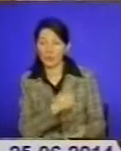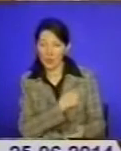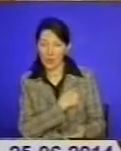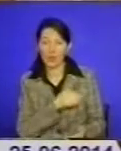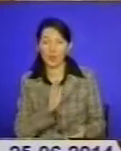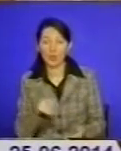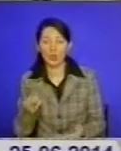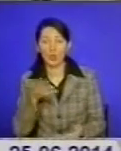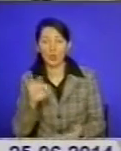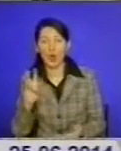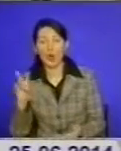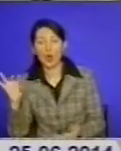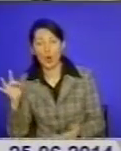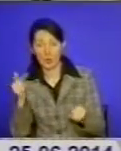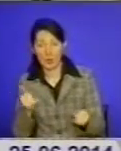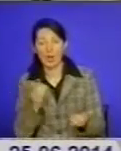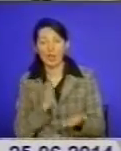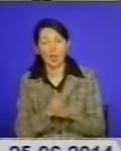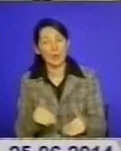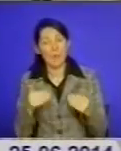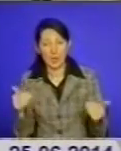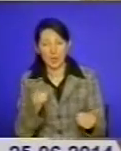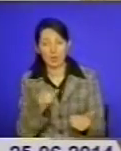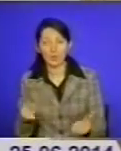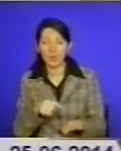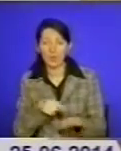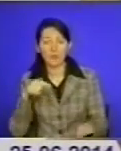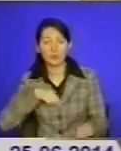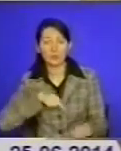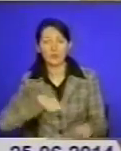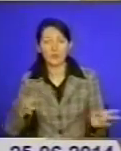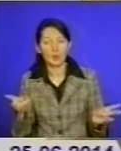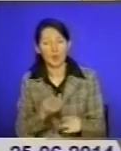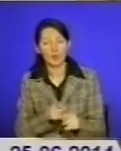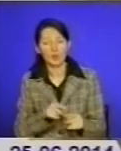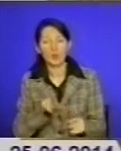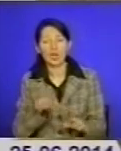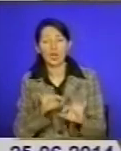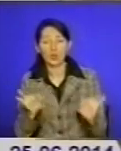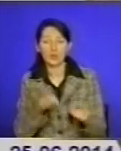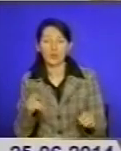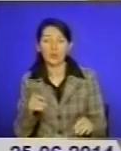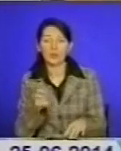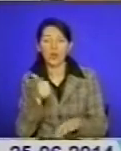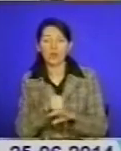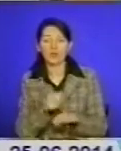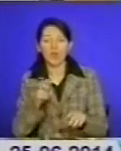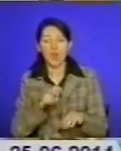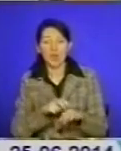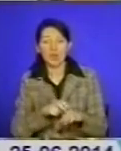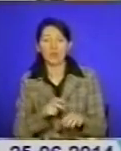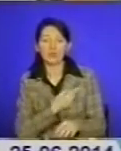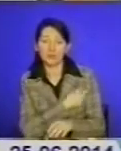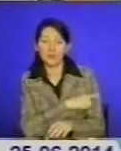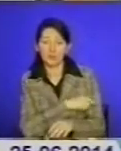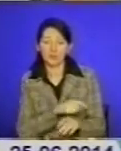розповідають медики. Люди кажуть, відчувають моральну потребу в цьому. Як розповів головний лікар Тернопільської станції переливання крові Петро Лучанко,